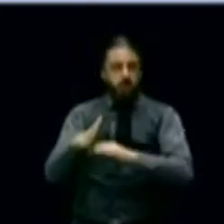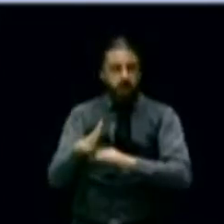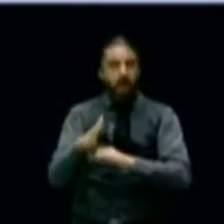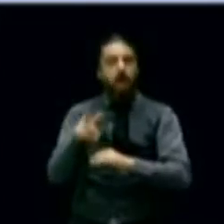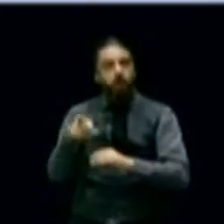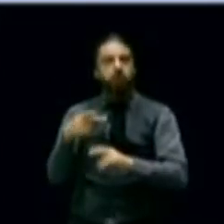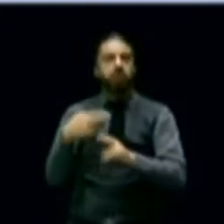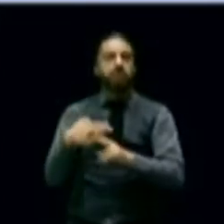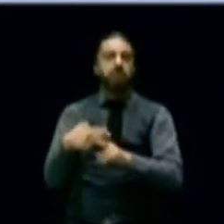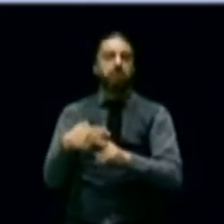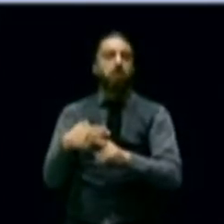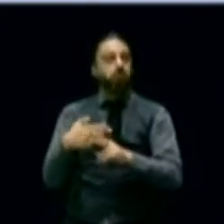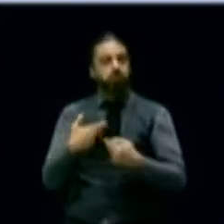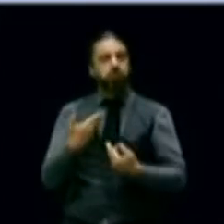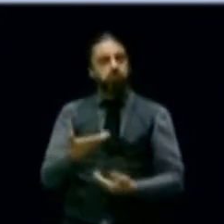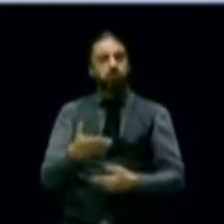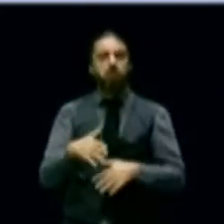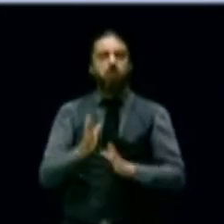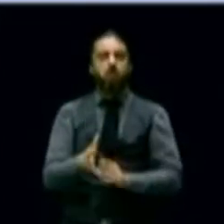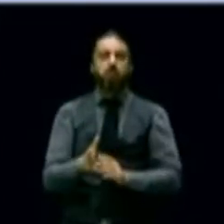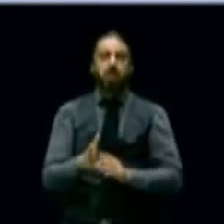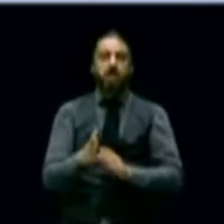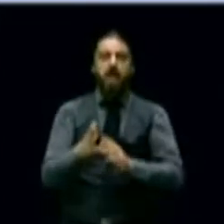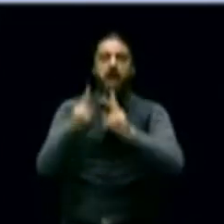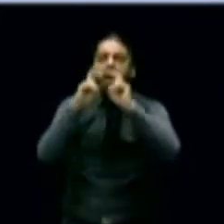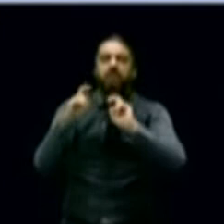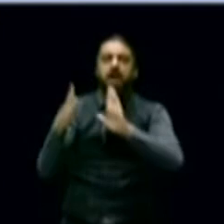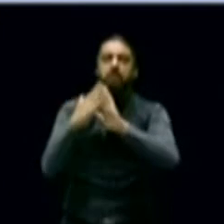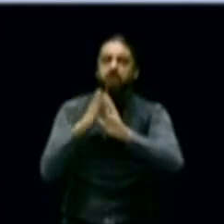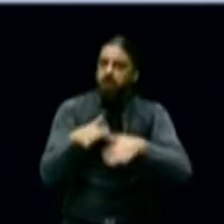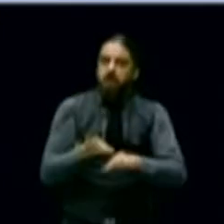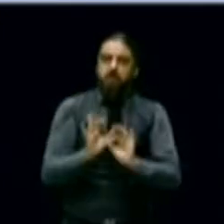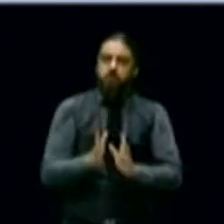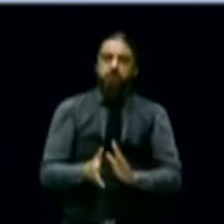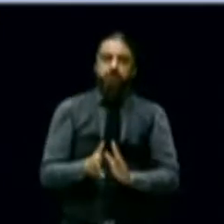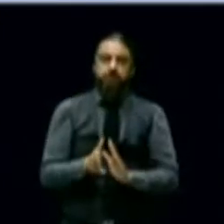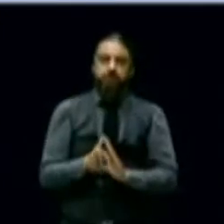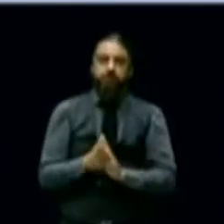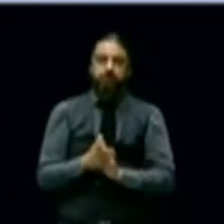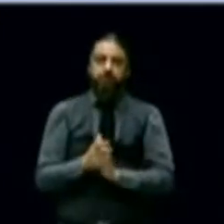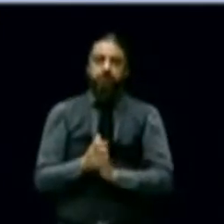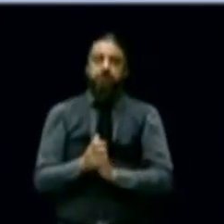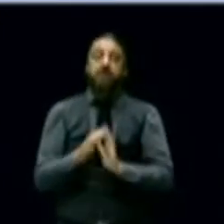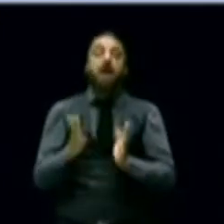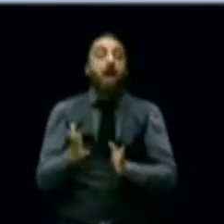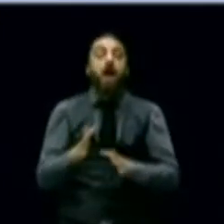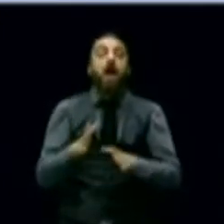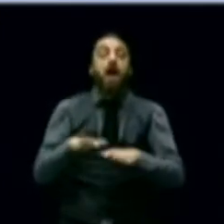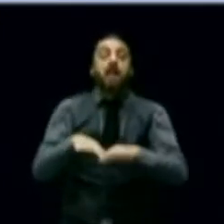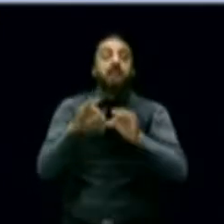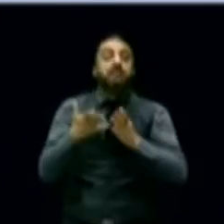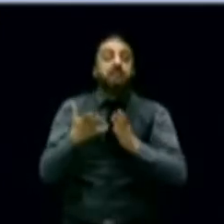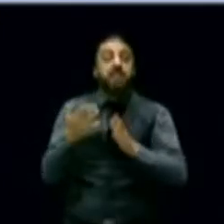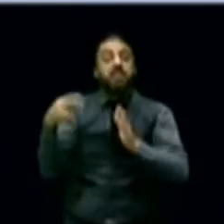είμαστε έτοιμοι να ξεκινήσουμε αυτές τις ερευνητικές επαφές. Από πού, θα το τονίσω, από εκεί που σταμάτησαν